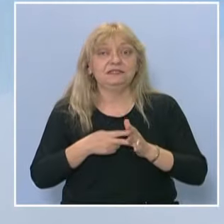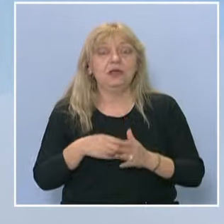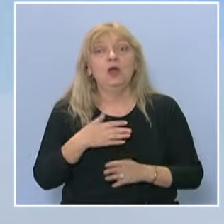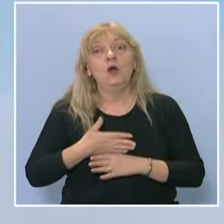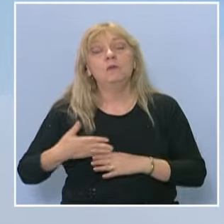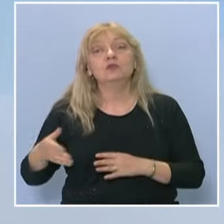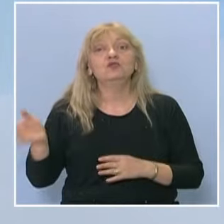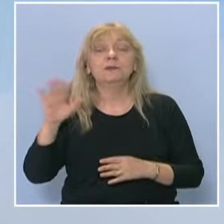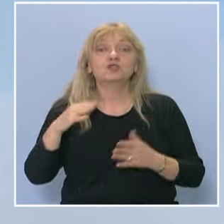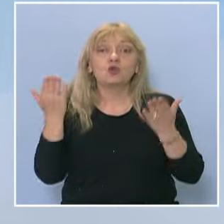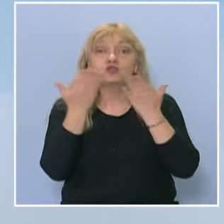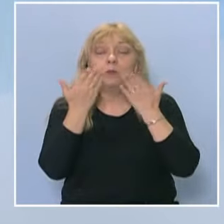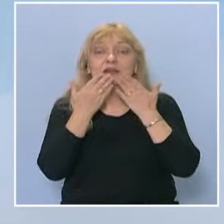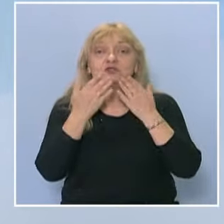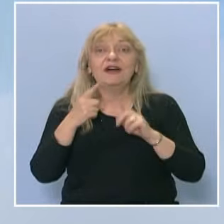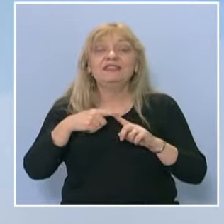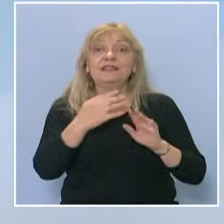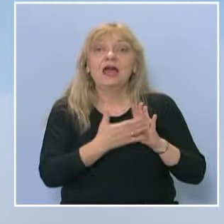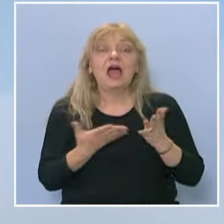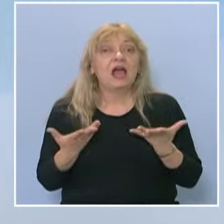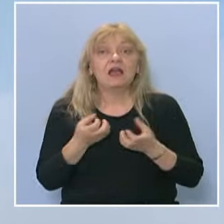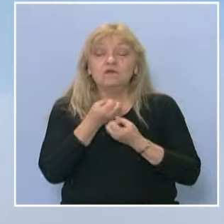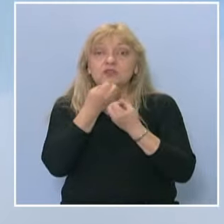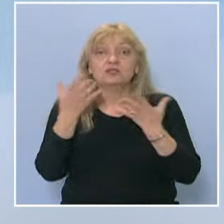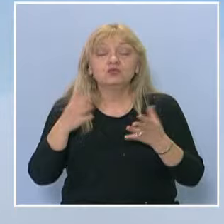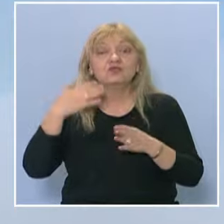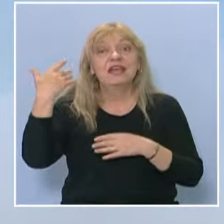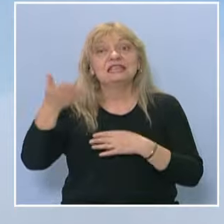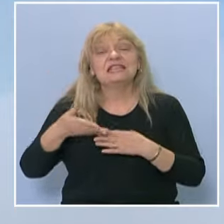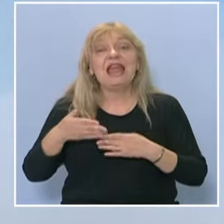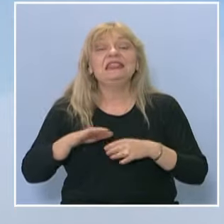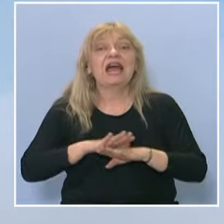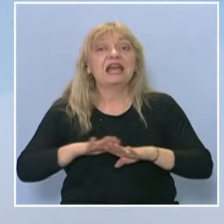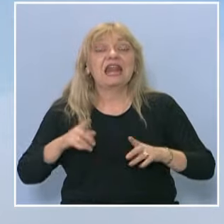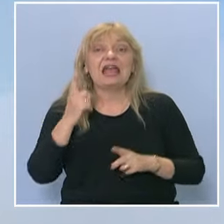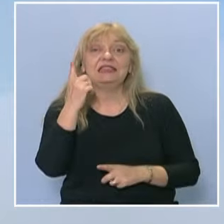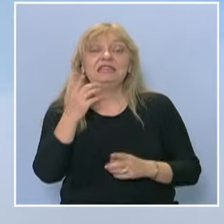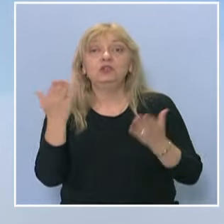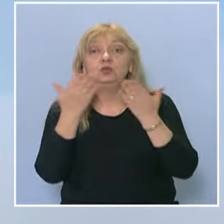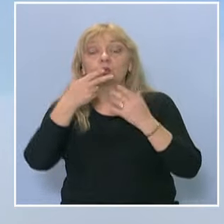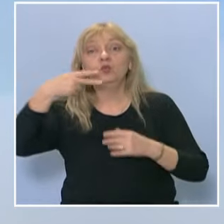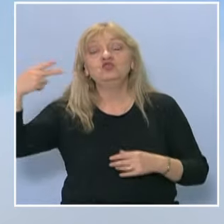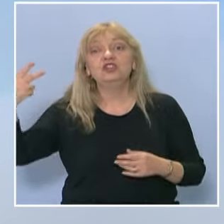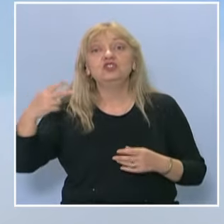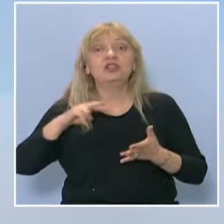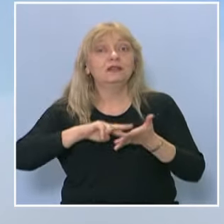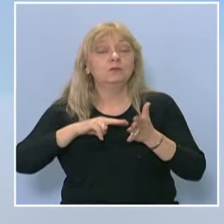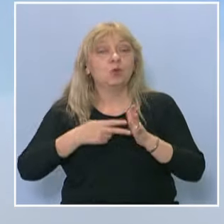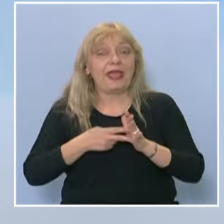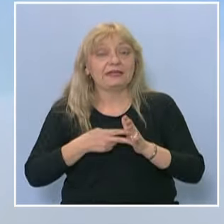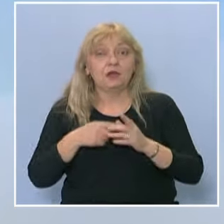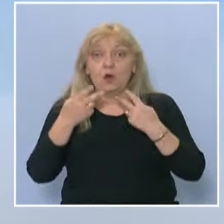Продължаваме с още образователни теми. Какво се случва след края на един училищен проект? Проверяваме във Варненското основно училище